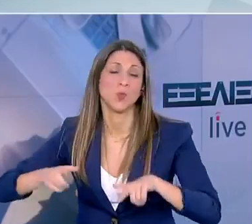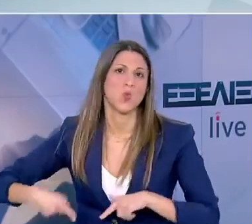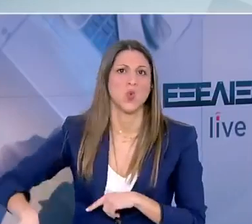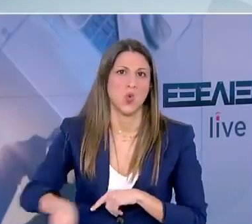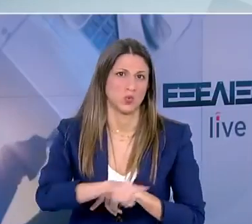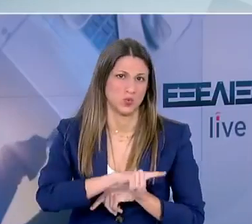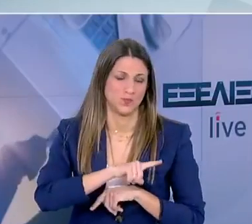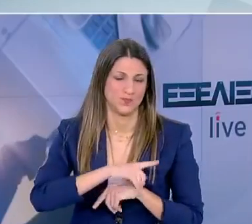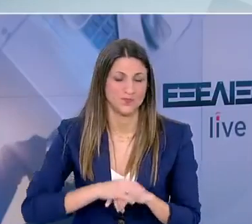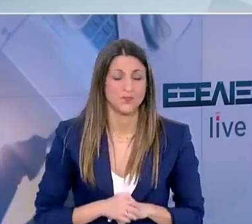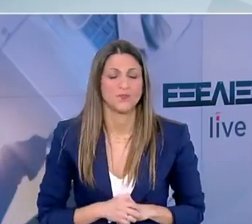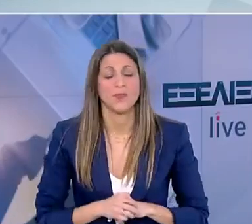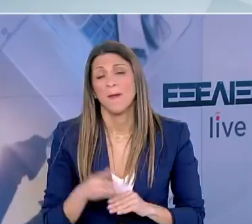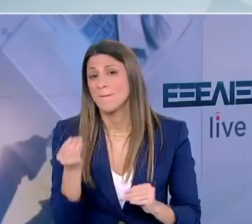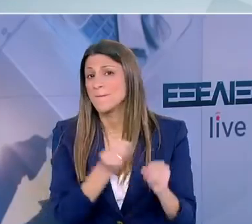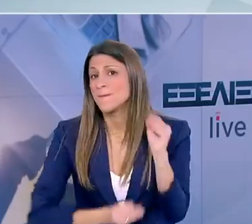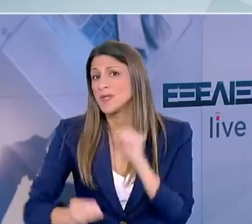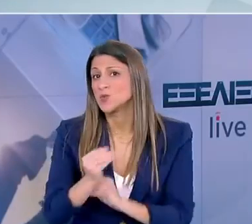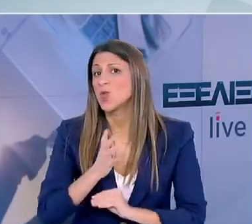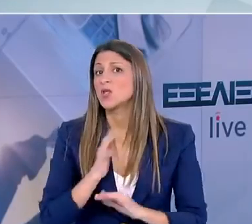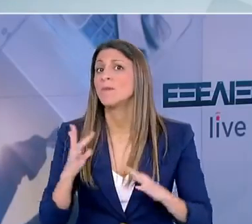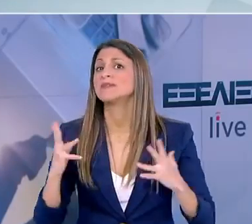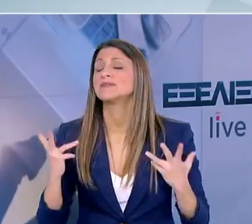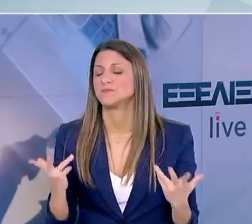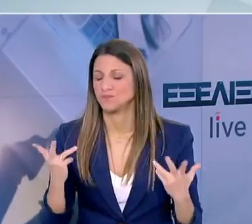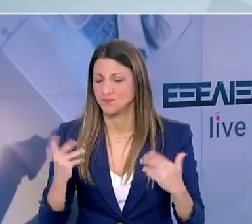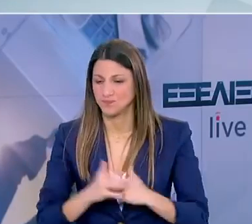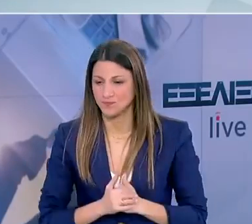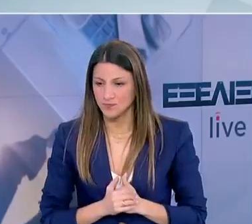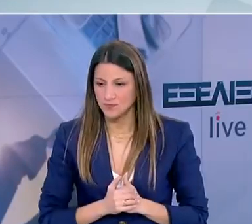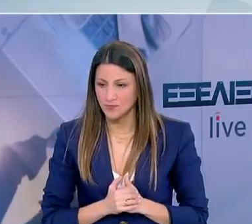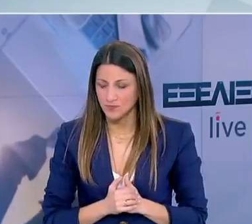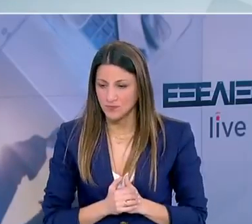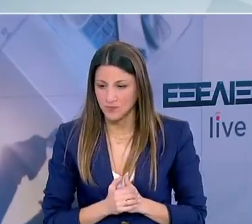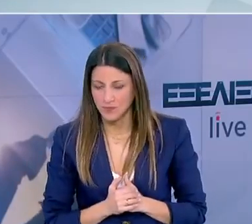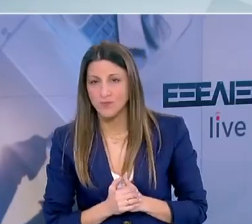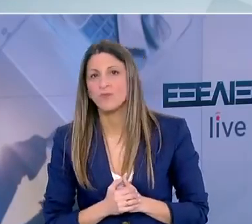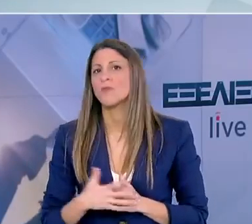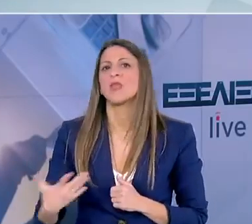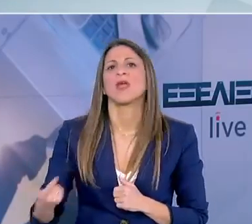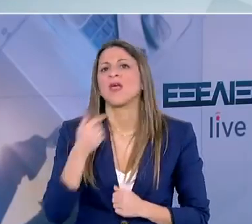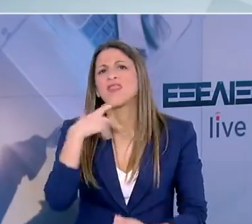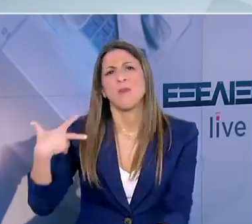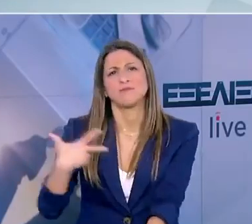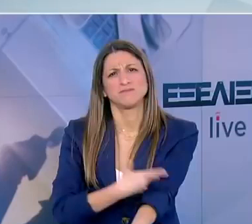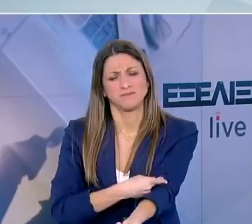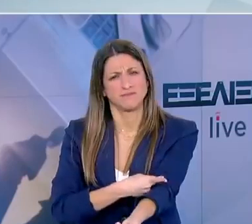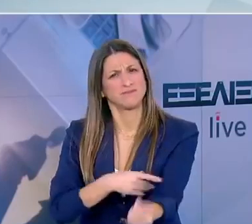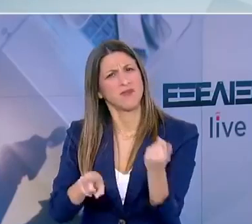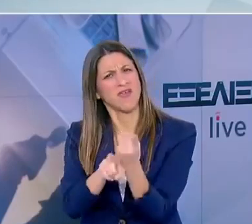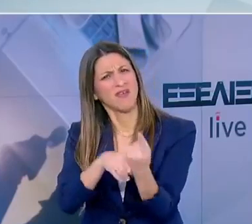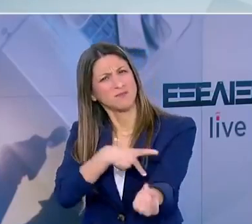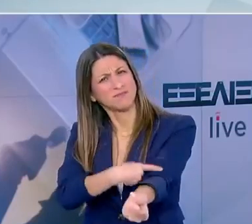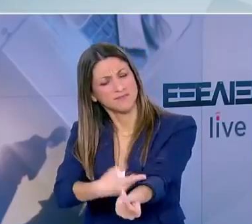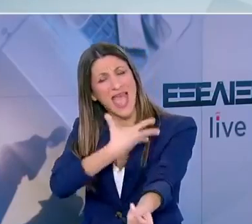επεισόδιο. Ιδιαίτερα με δεδομένο ότι το χρονικό παράθυρο του να διενεργήσει κανείς ενδοφλέβια θρομβόληση, η οποία διαλύει το